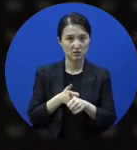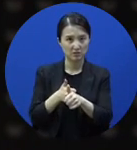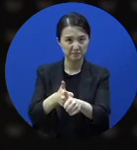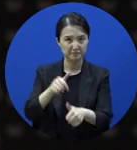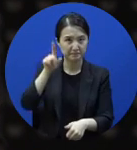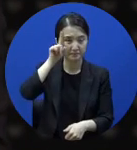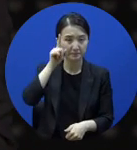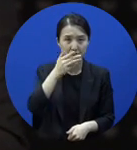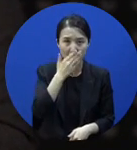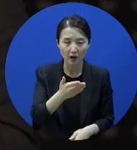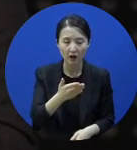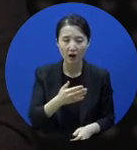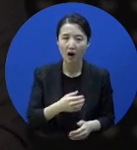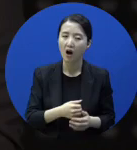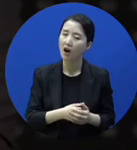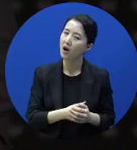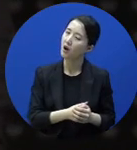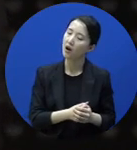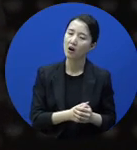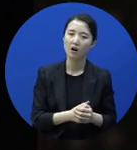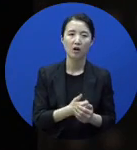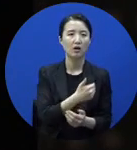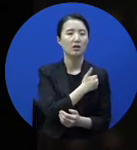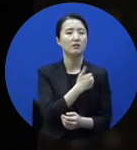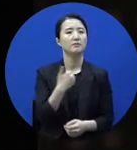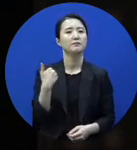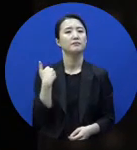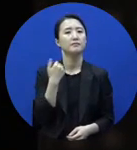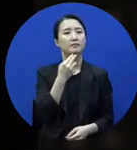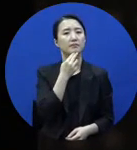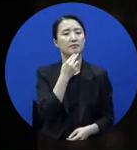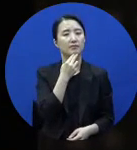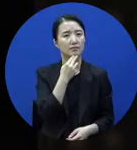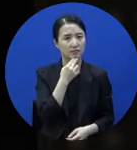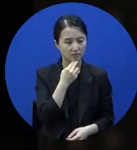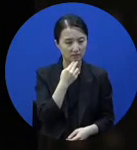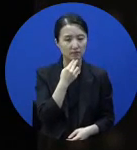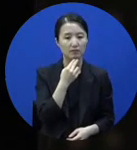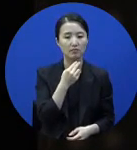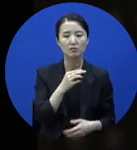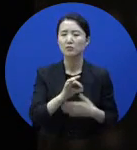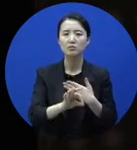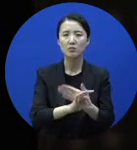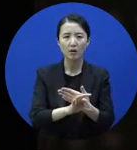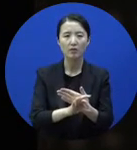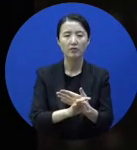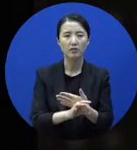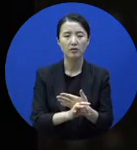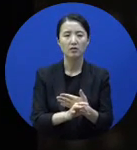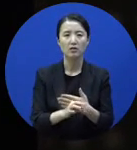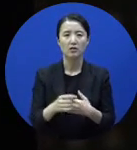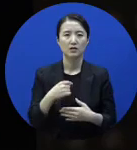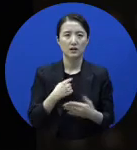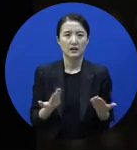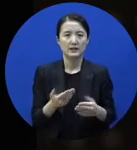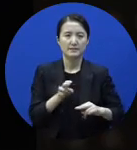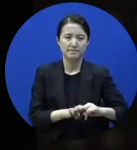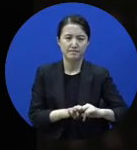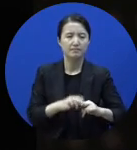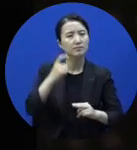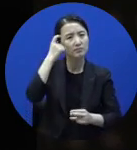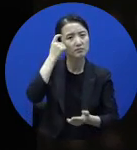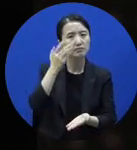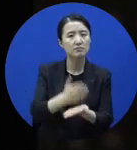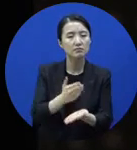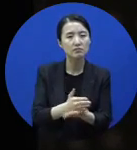좀 해보자라는 것 때문에 좀 바꿔봤습니다. 직장이 아닌 직업. 그러면 더 얼마나 내가 일을 할 수 있을까? 그거에